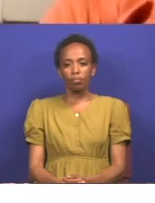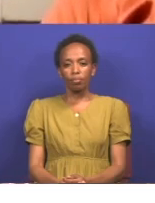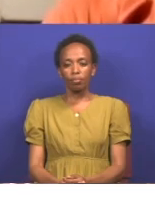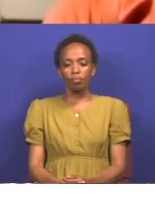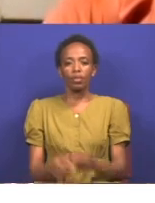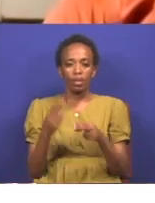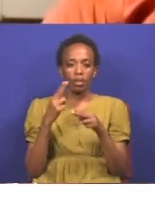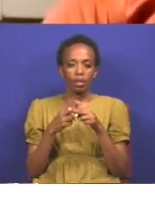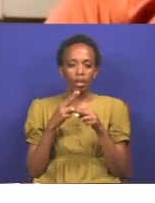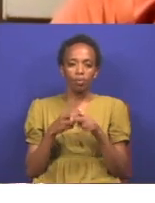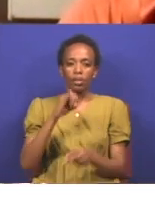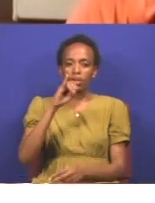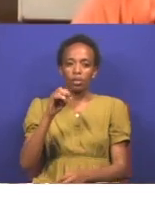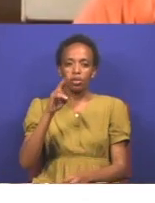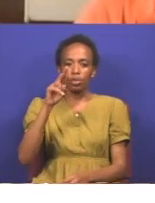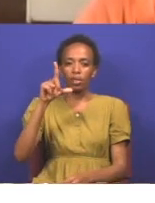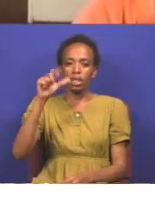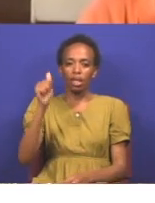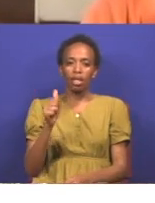Kwa majina ni Julia Lochingamoi,